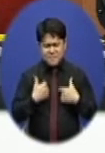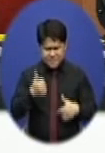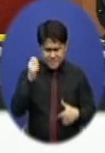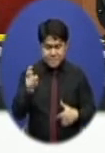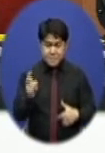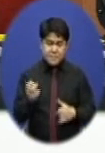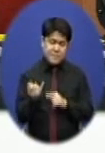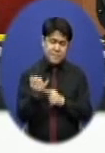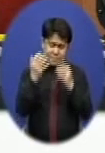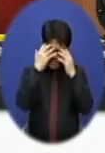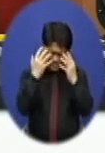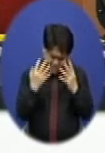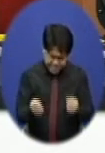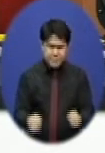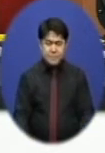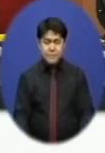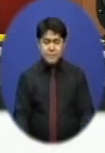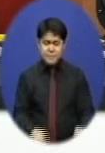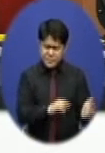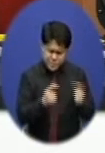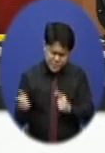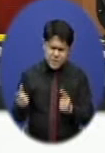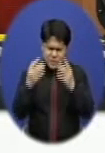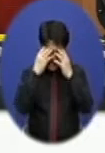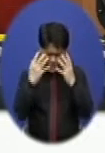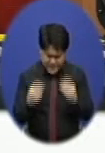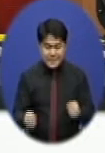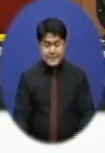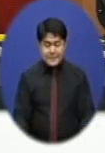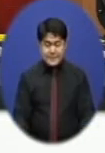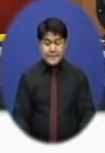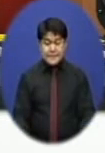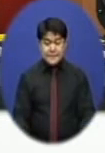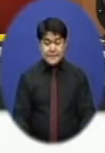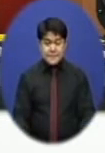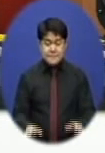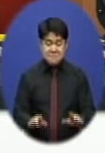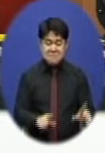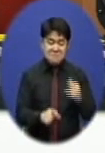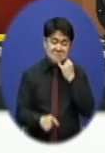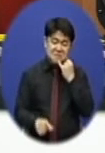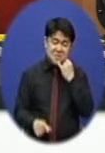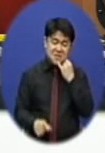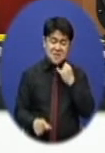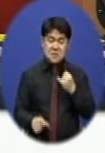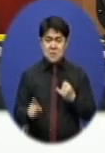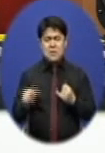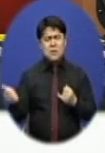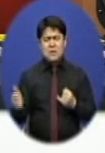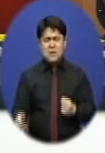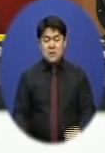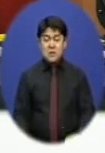사람이 고생만 많이 했습니다. 아주 그냥 뭐 여러 가지로 온갖 고생 많이 하고 해다 이제 괜찮을 네. 만하니까 뭐 세상을 떠난 이제 몇 년 네.